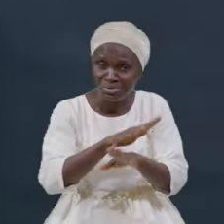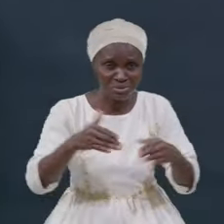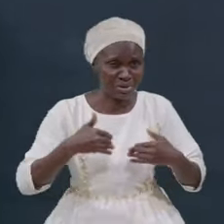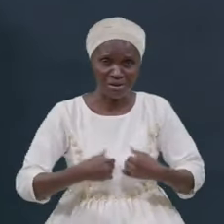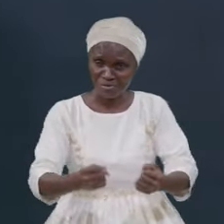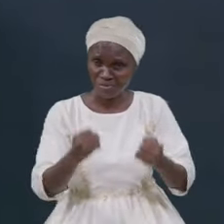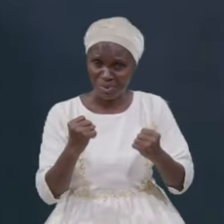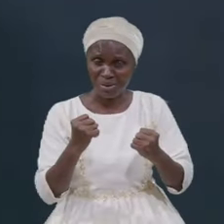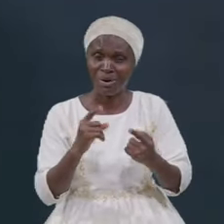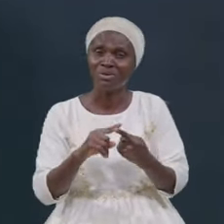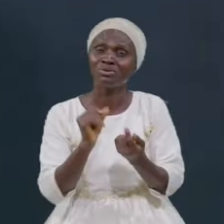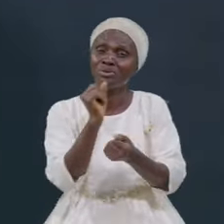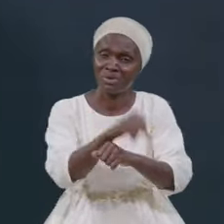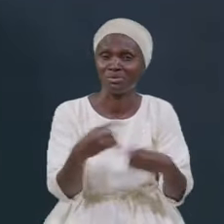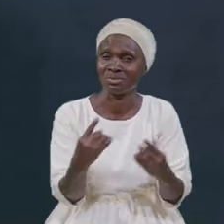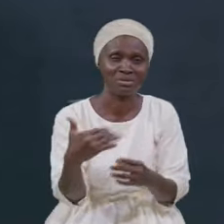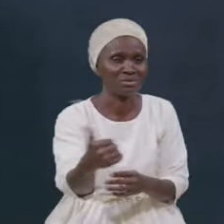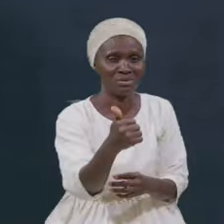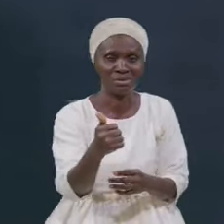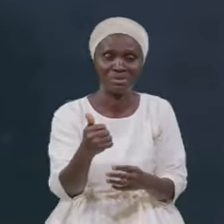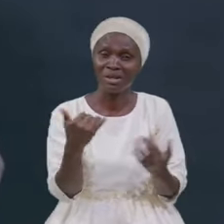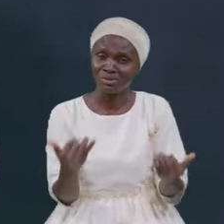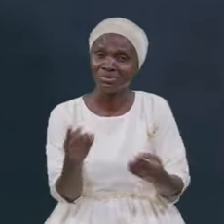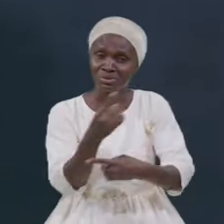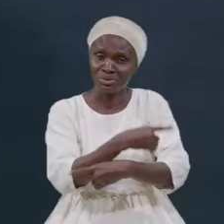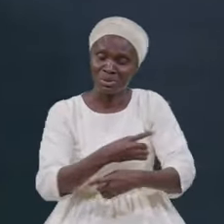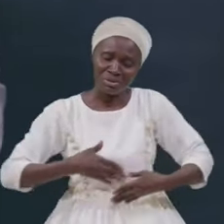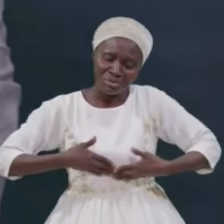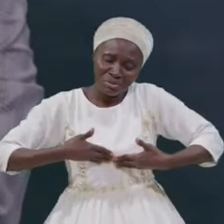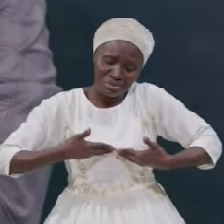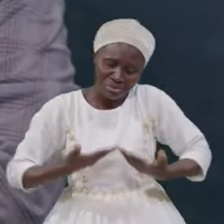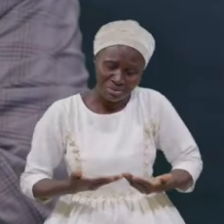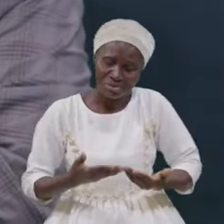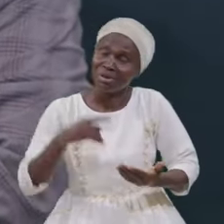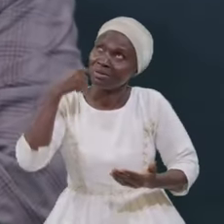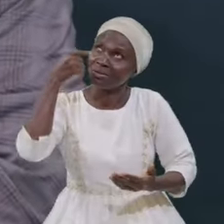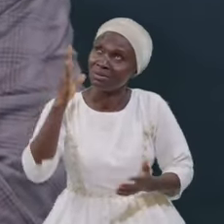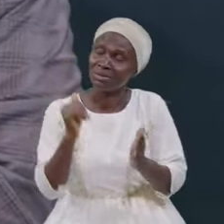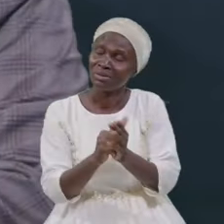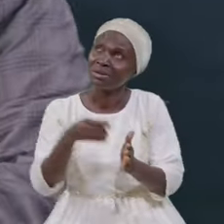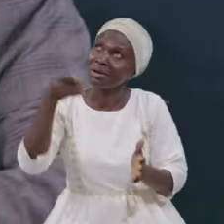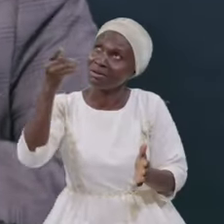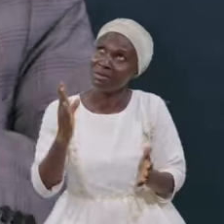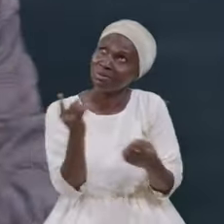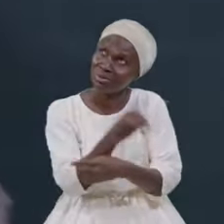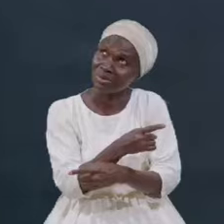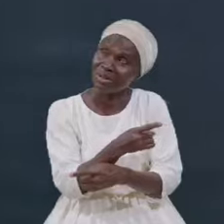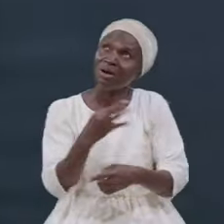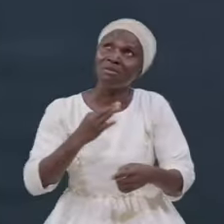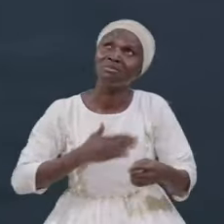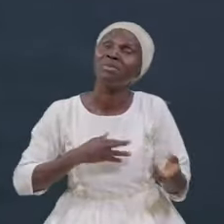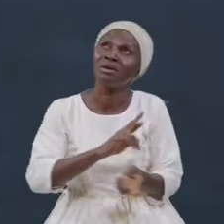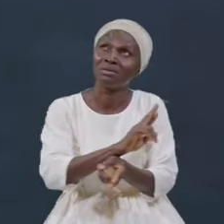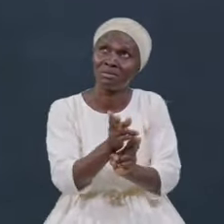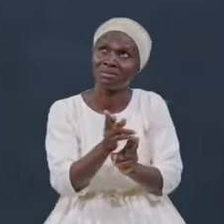jour, le jour de la repentance, avant le jour du jugement,